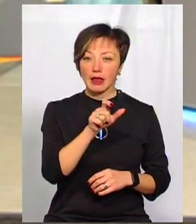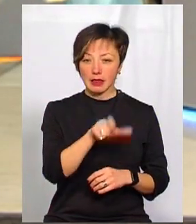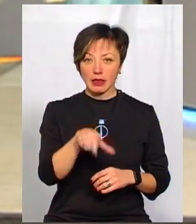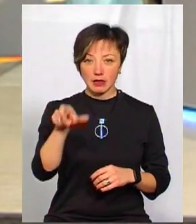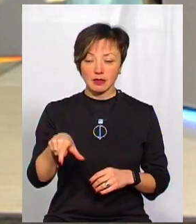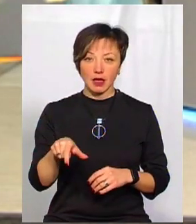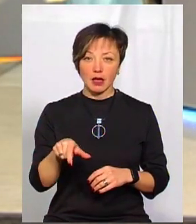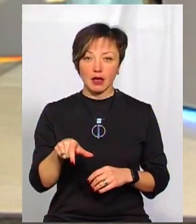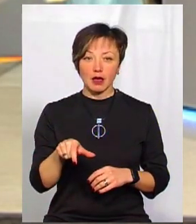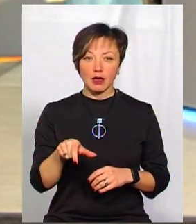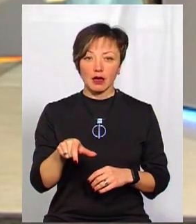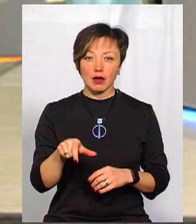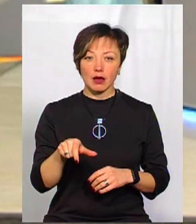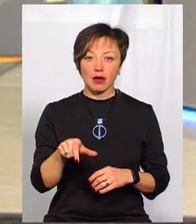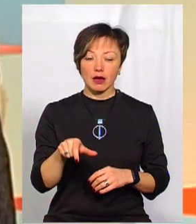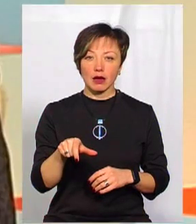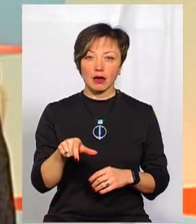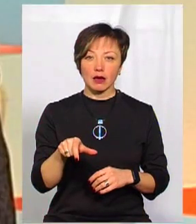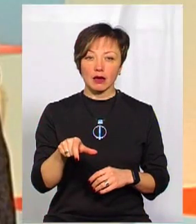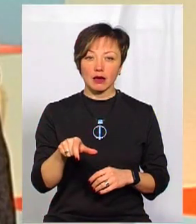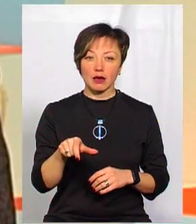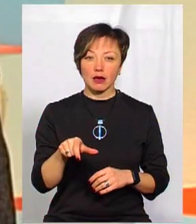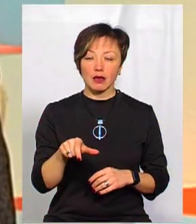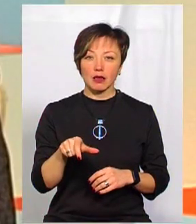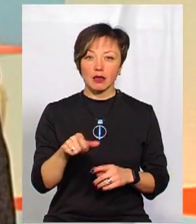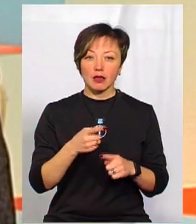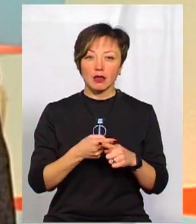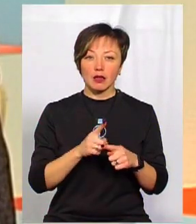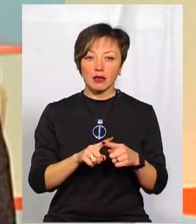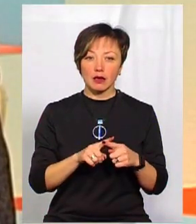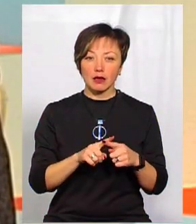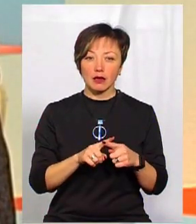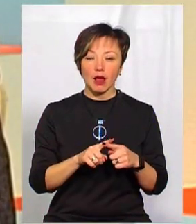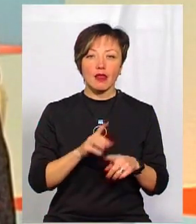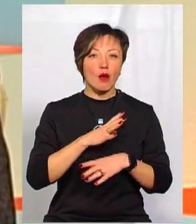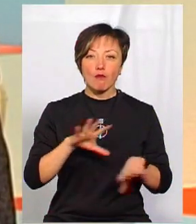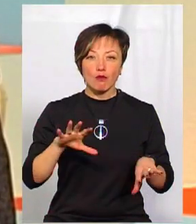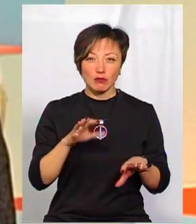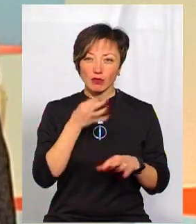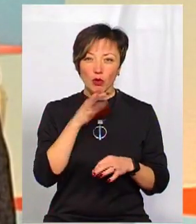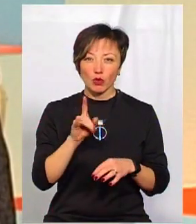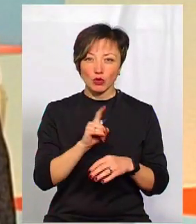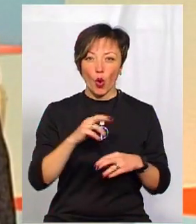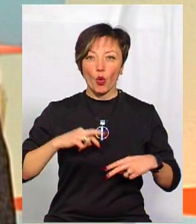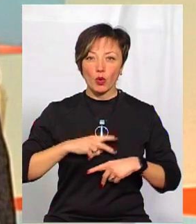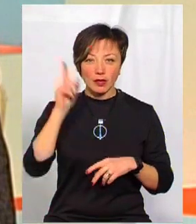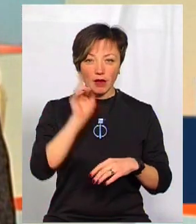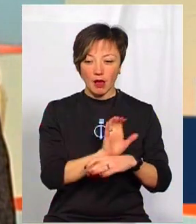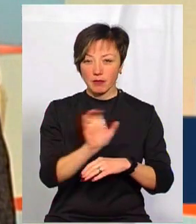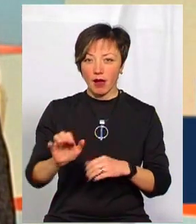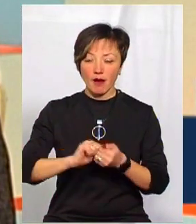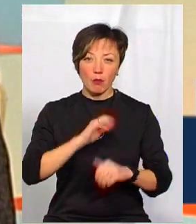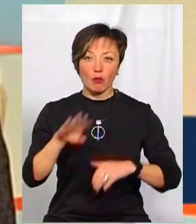були захоплені з того, що угорських євреїв сюди на територію Кам'янець-Подільської області